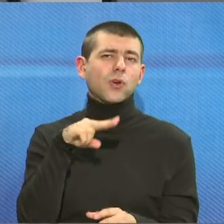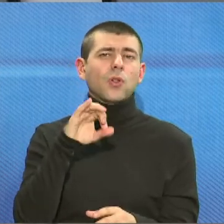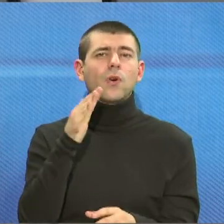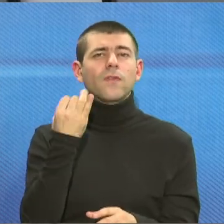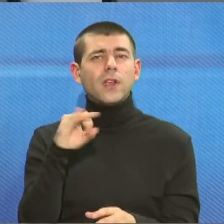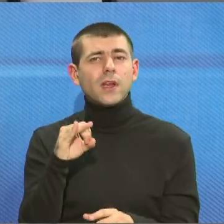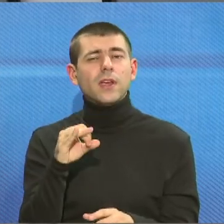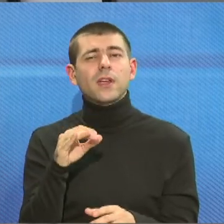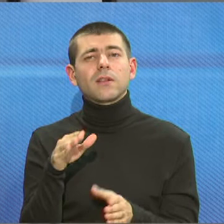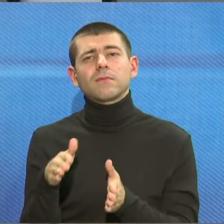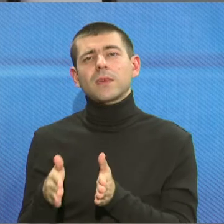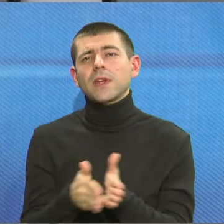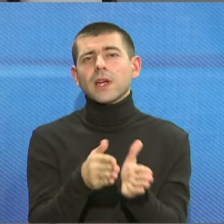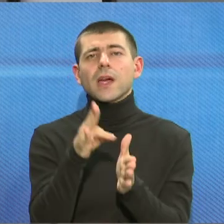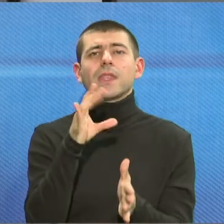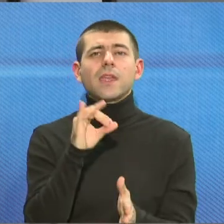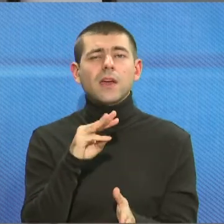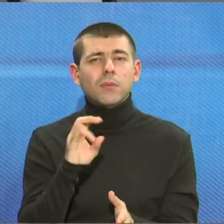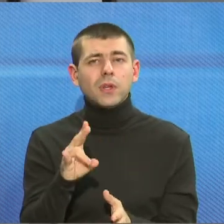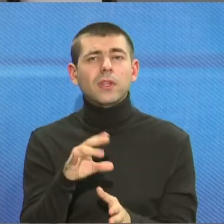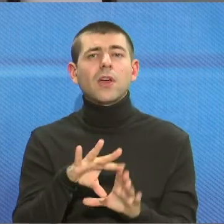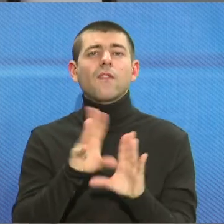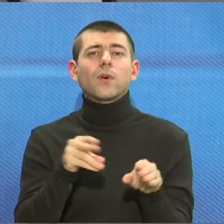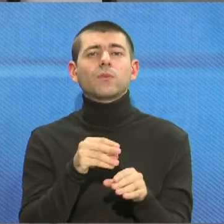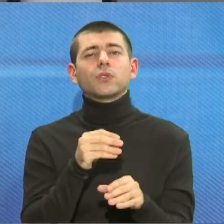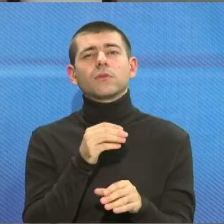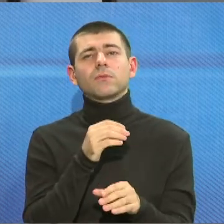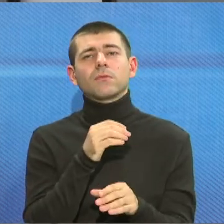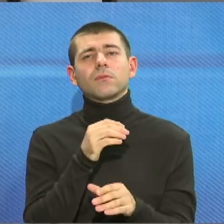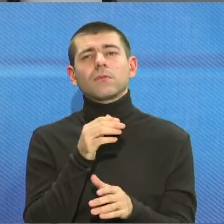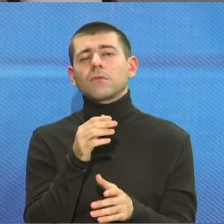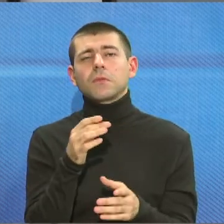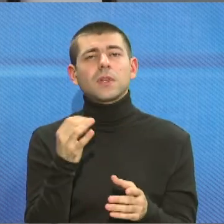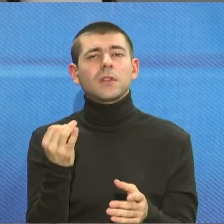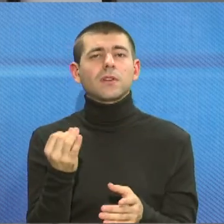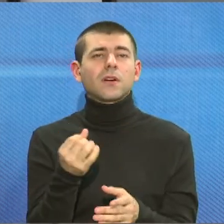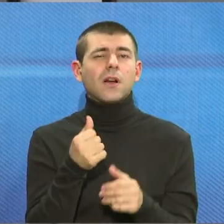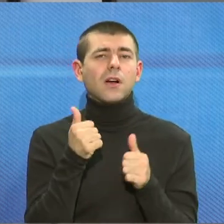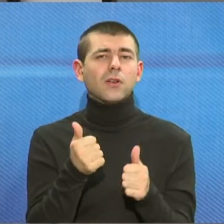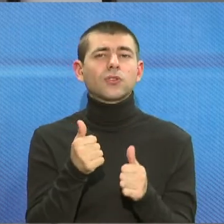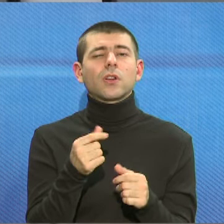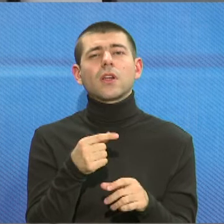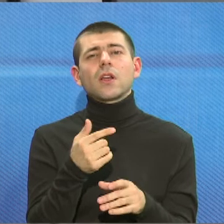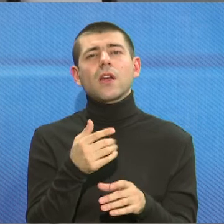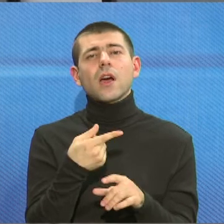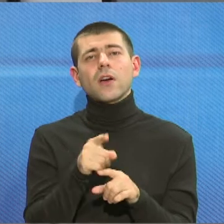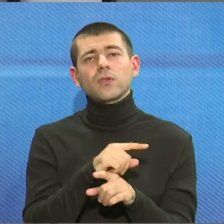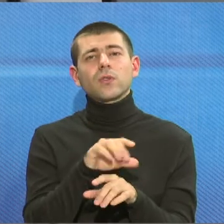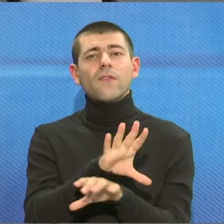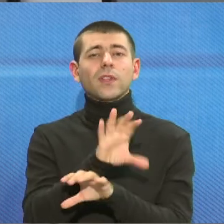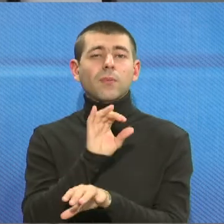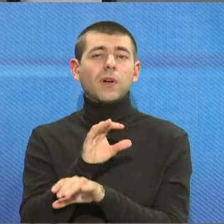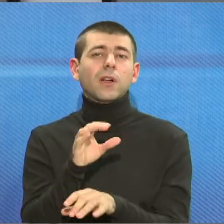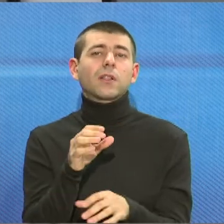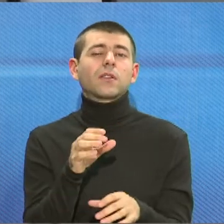Течение Немана. В общем, благодать бесподобная. Отсюда фотоаппараты